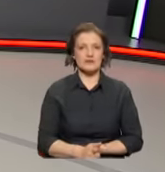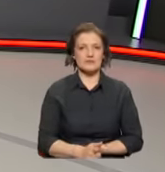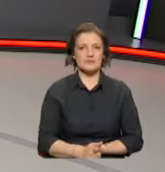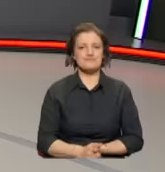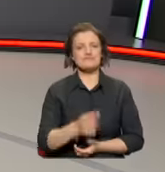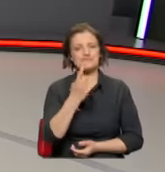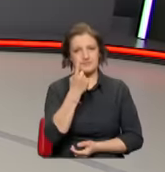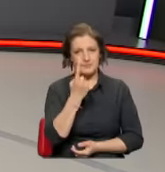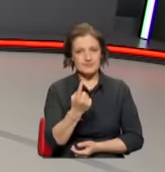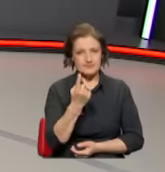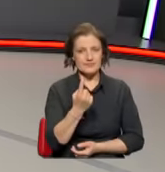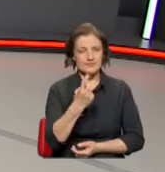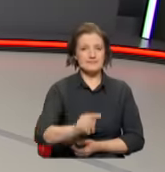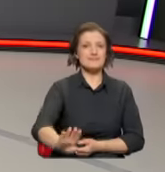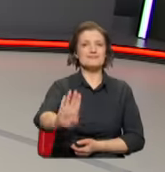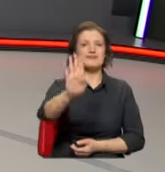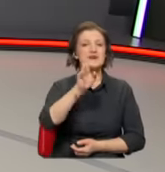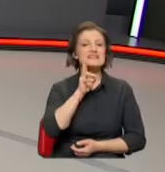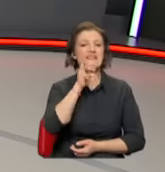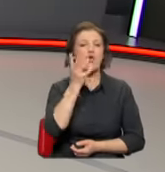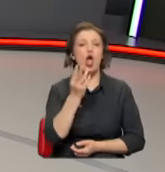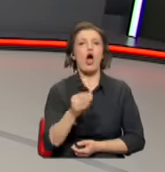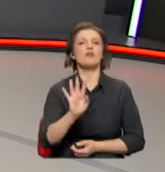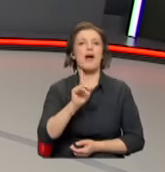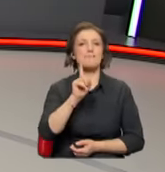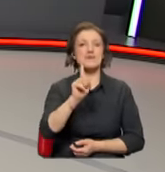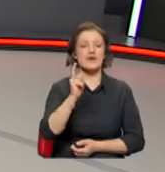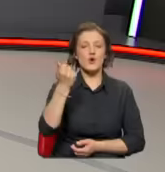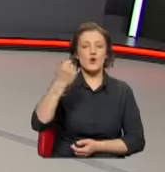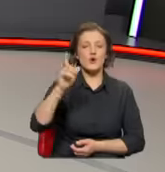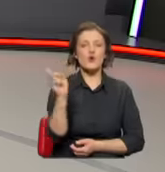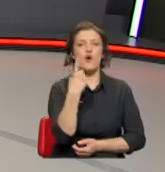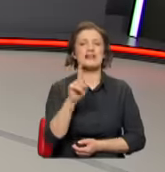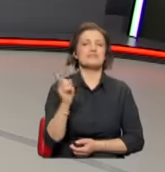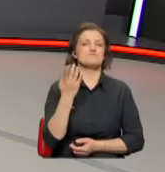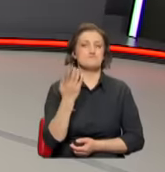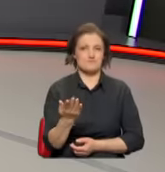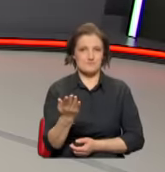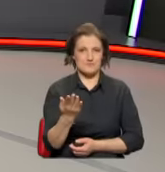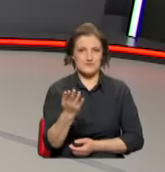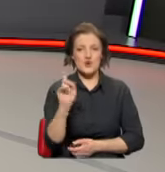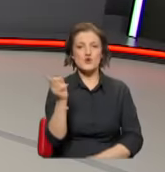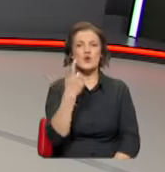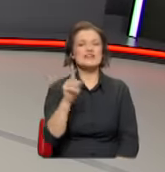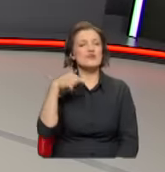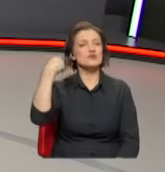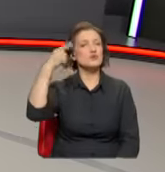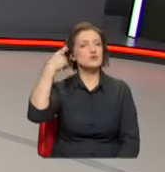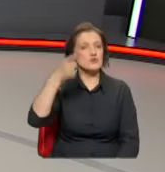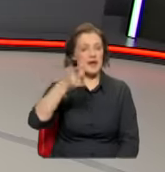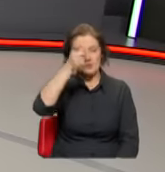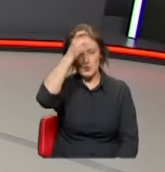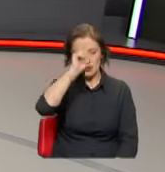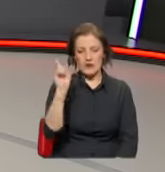Ya bir de demokrasi zavallısı olmayan bir yönetim biçimidir. Yani yöneteceğini düşünen,